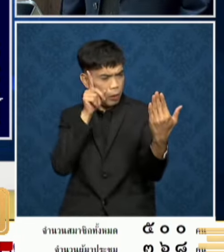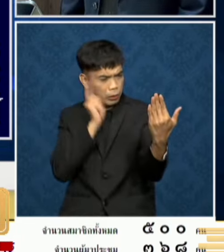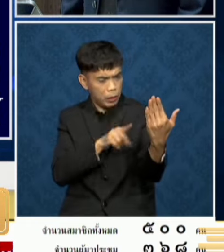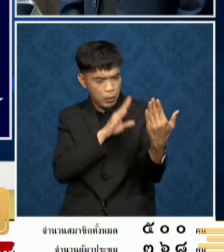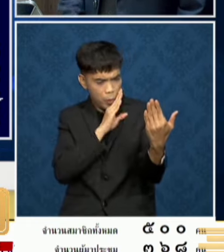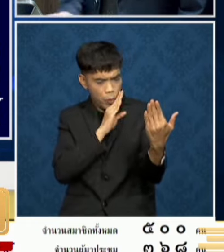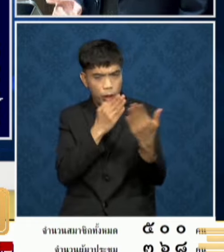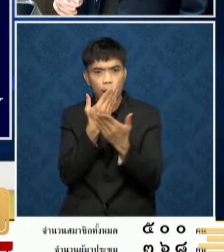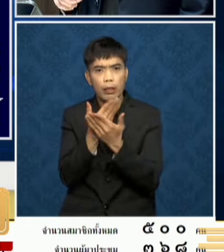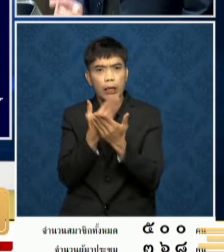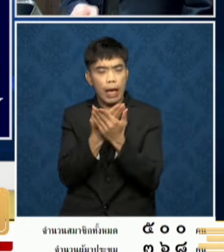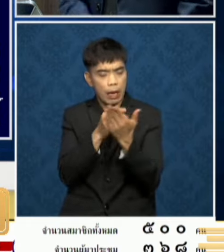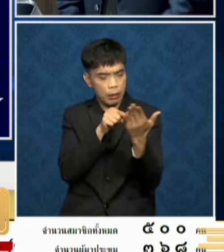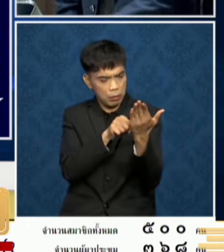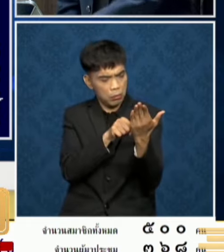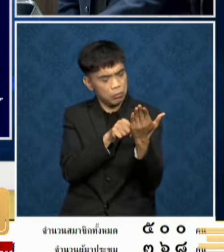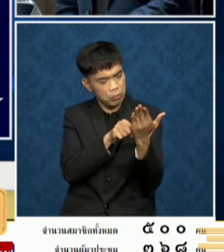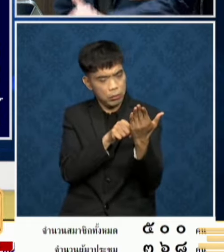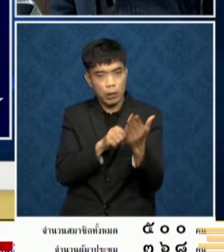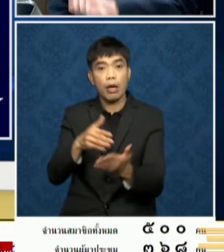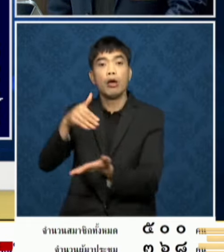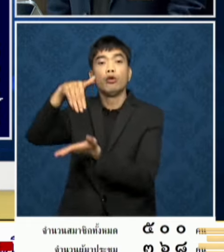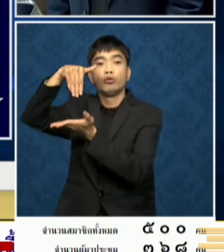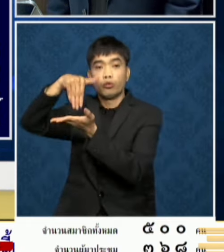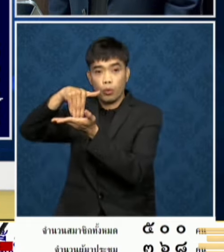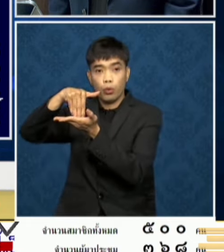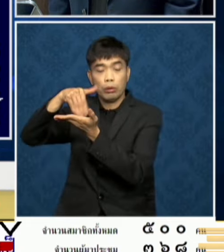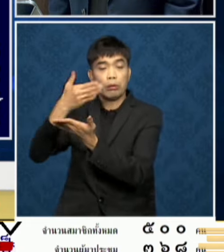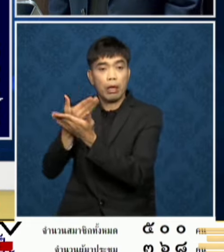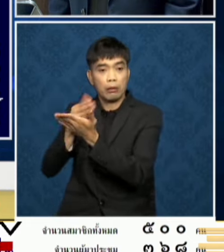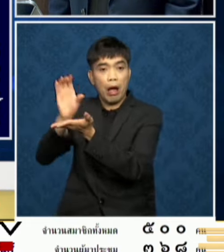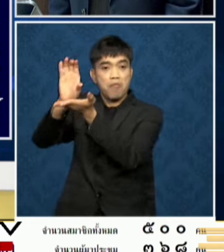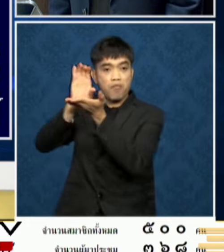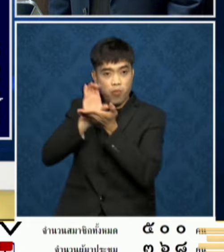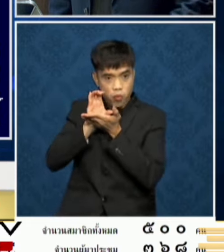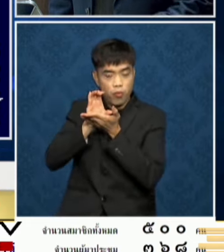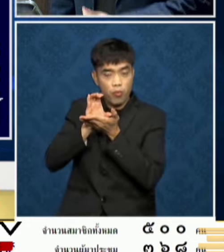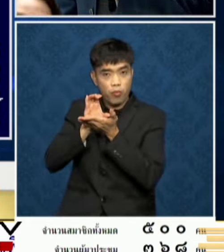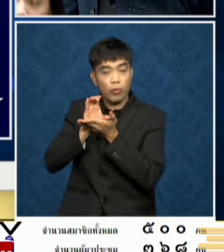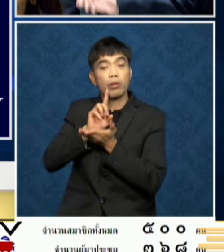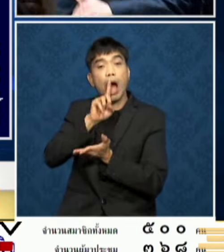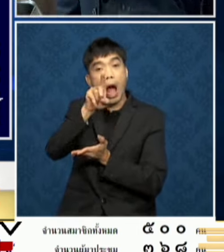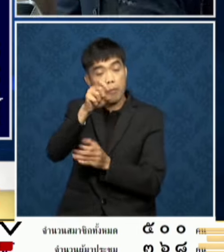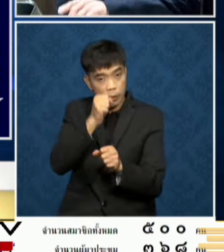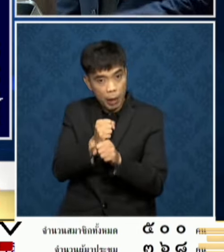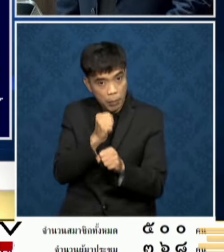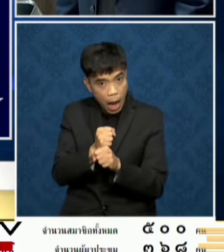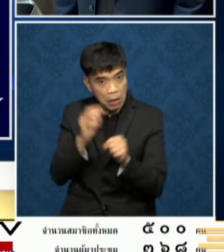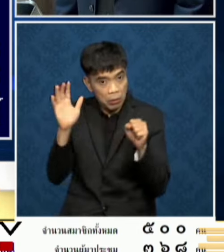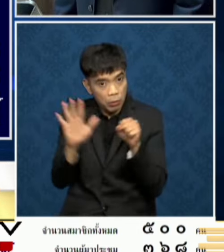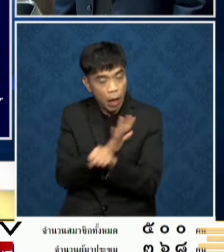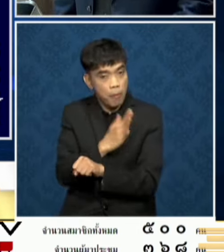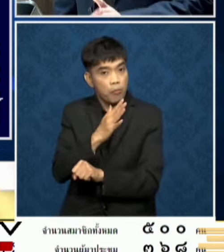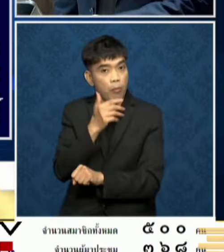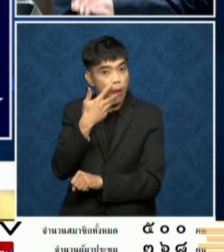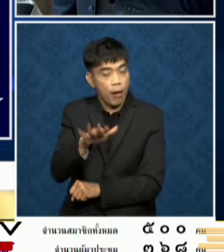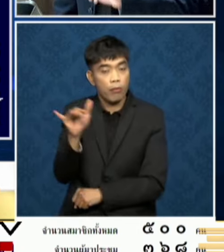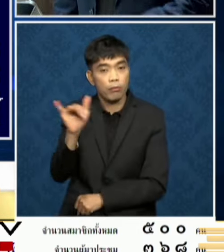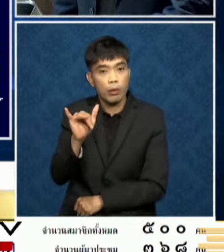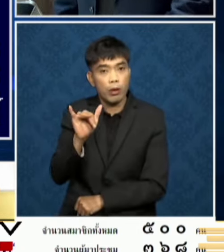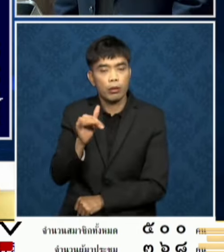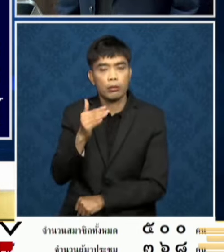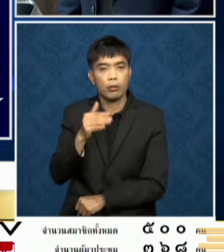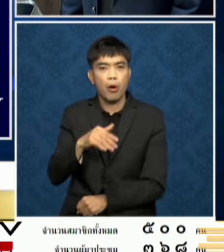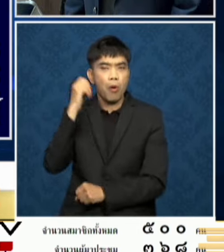70ล้านเนี่ยเราได้ประสิทธิภาพในการทำงานเท่านี้จริงๆเหรอครับและที่ผมบอกว่าผมสงสัยมาตลอด4ปีว่าทำไมศู